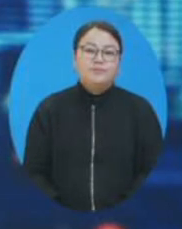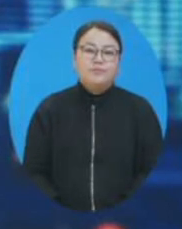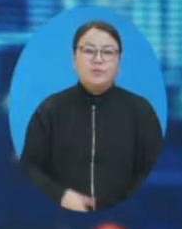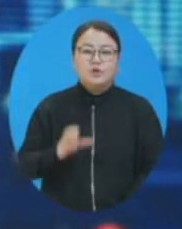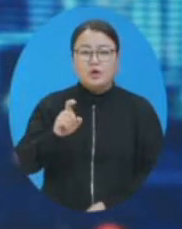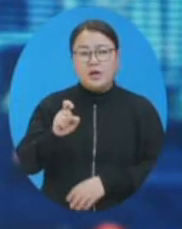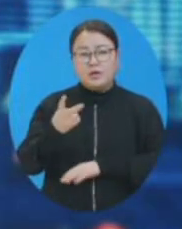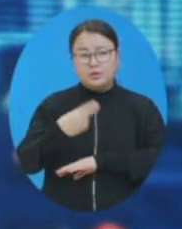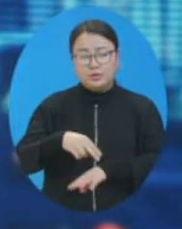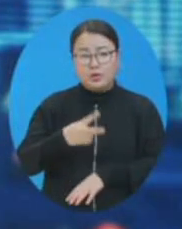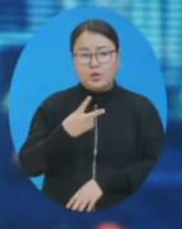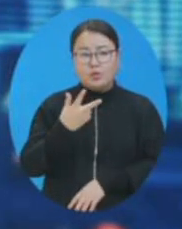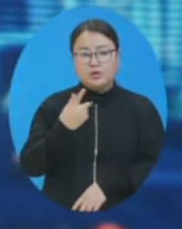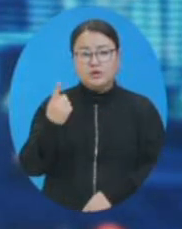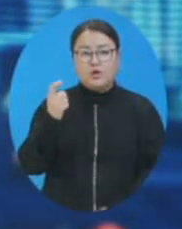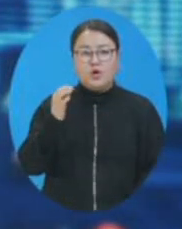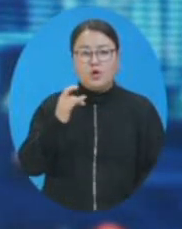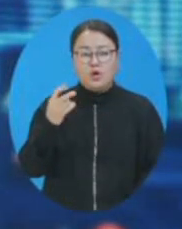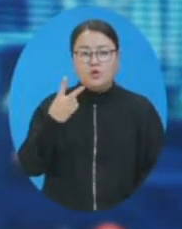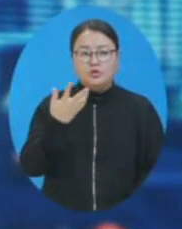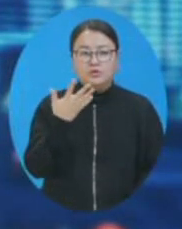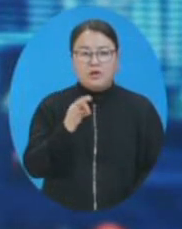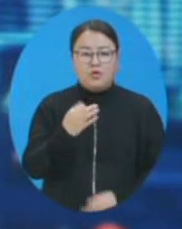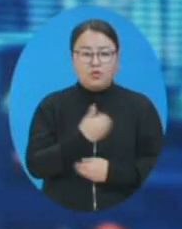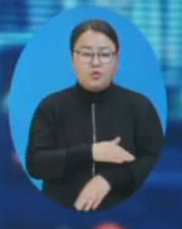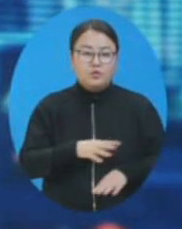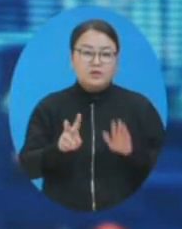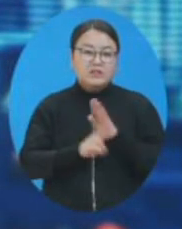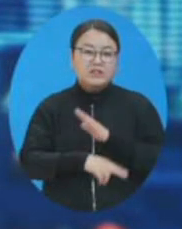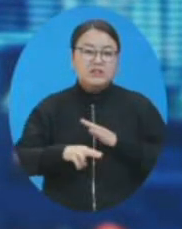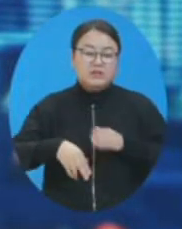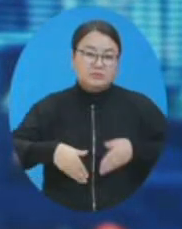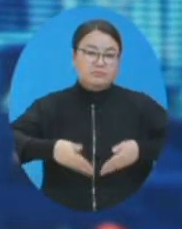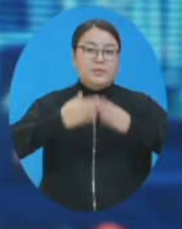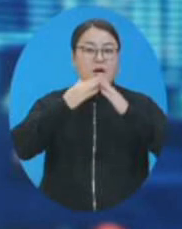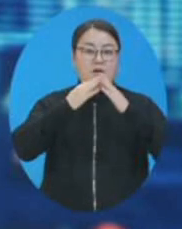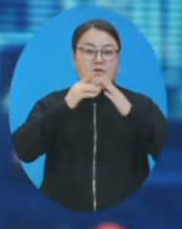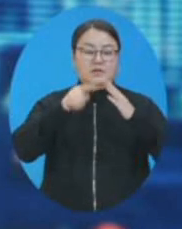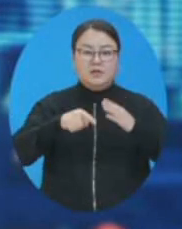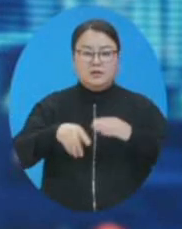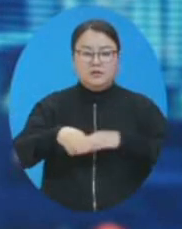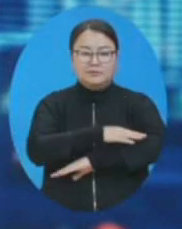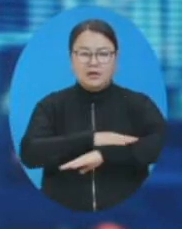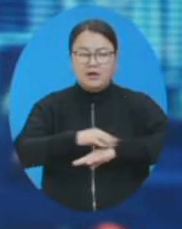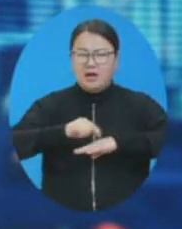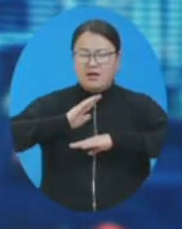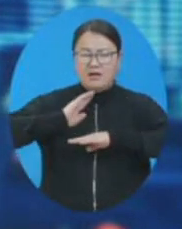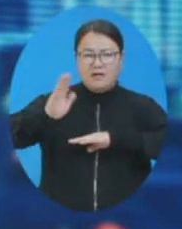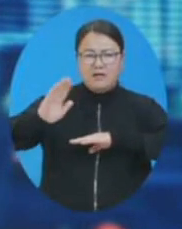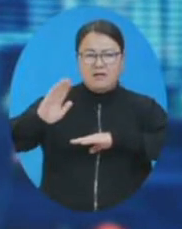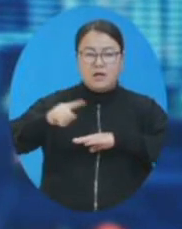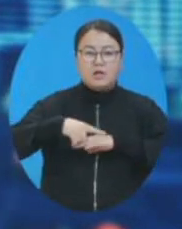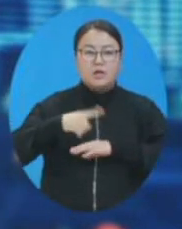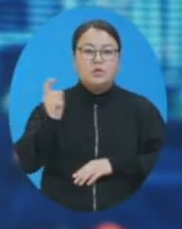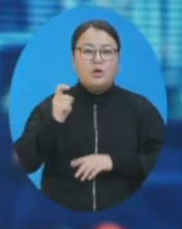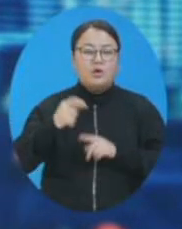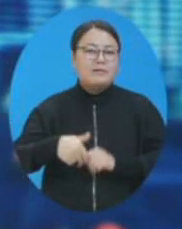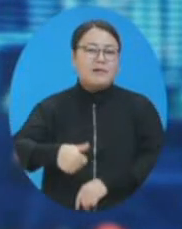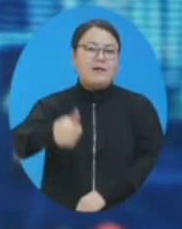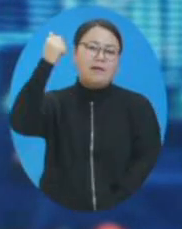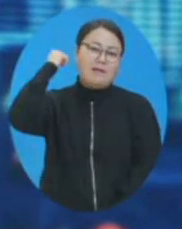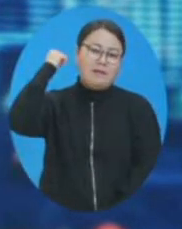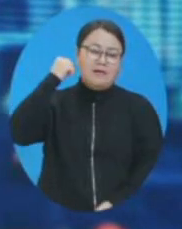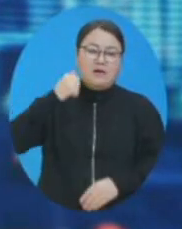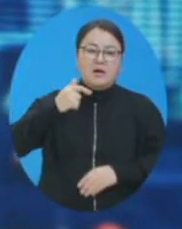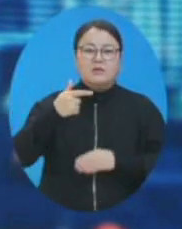Сонгин хайрхан дүүргийн 31 дүр хороонд 250 хүүхдийн цэцэрлэг ажиллалтанд орлоо. Тус хороон төв замаас алслагдсан буюу 1-р хороолын арын